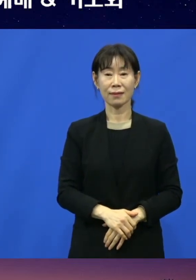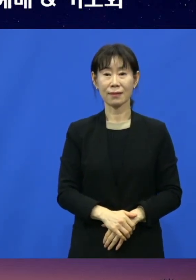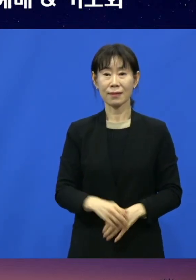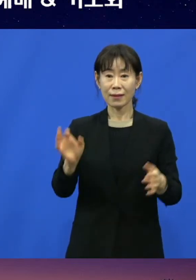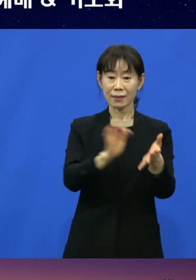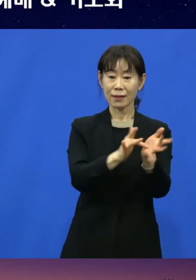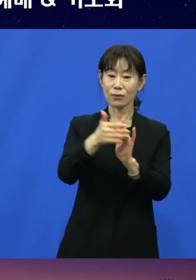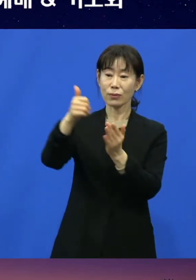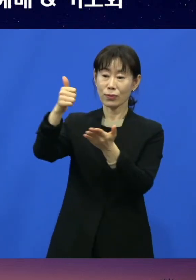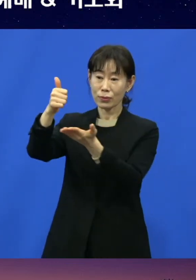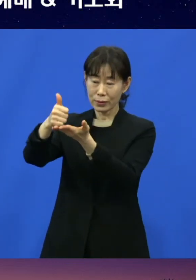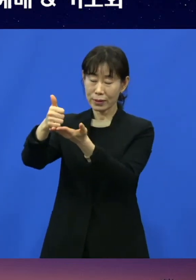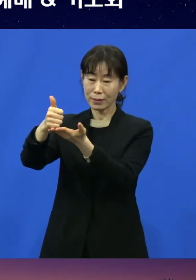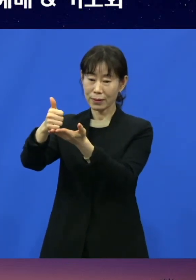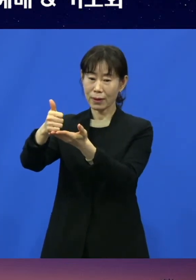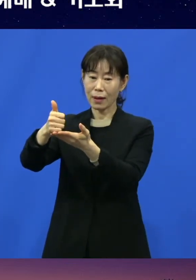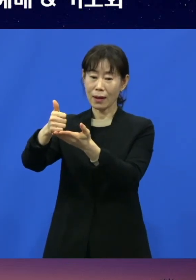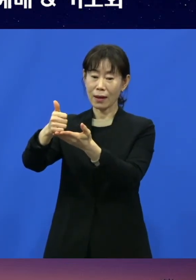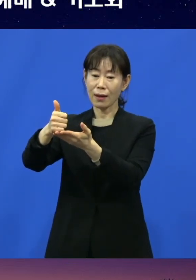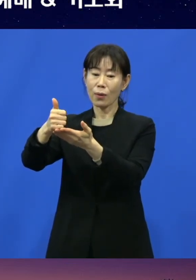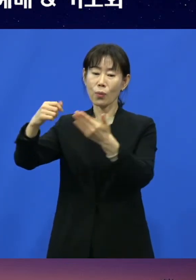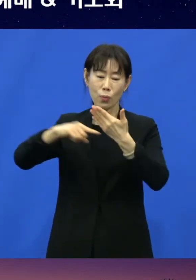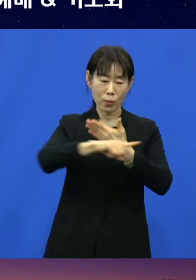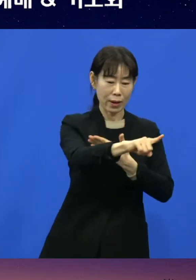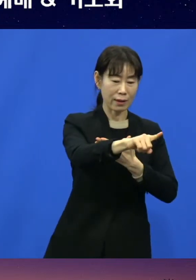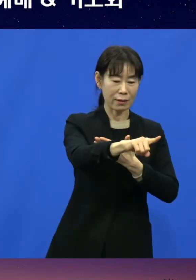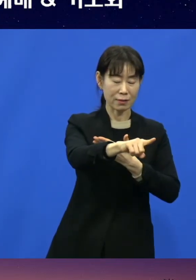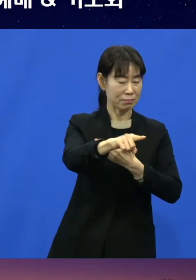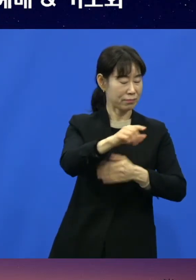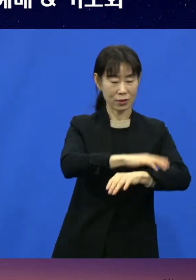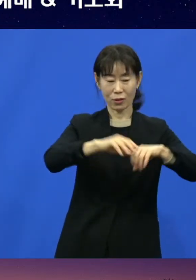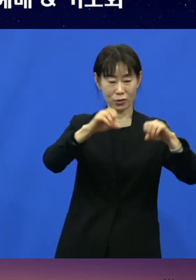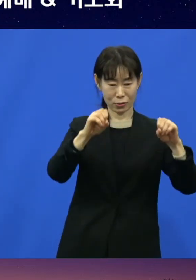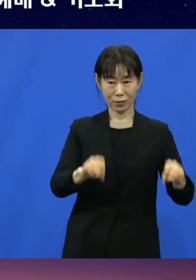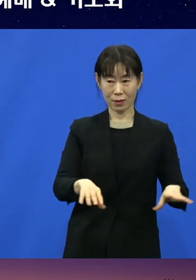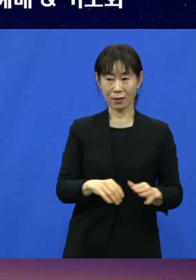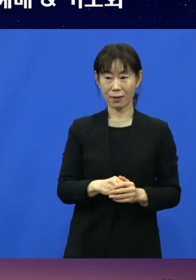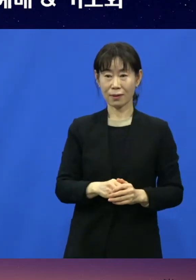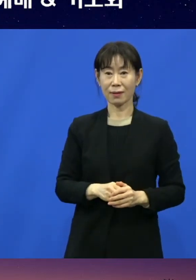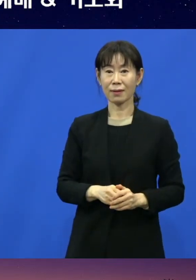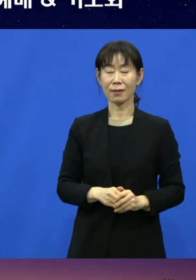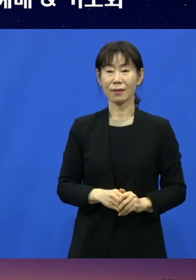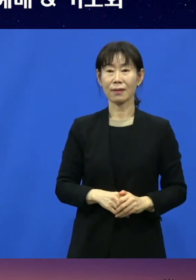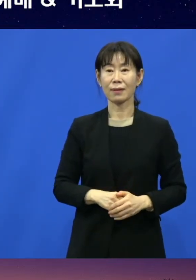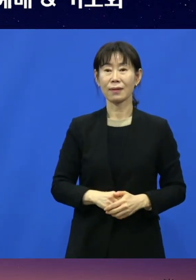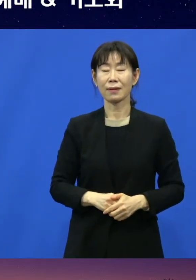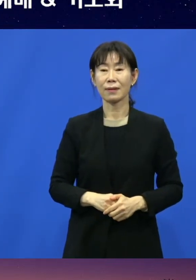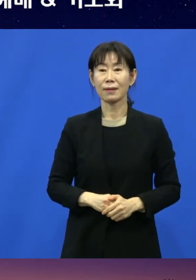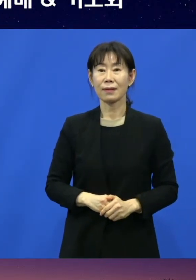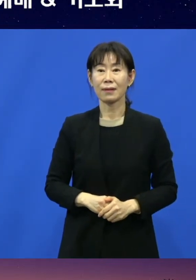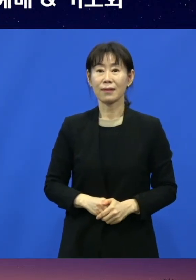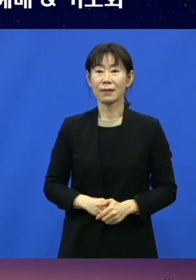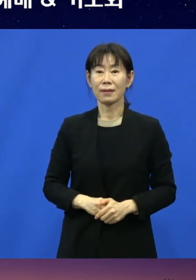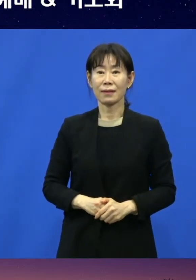예수와 바꿀 수 있는 것은 아무것도 없어. 예수님만 뺏기지 않으면 돼.